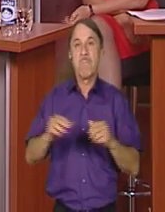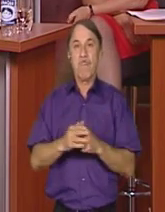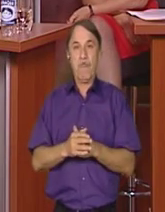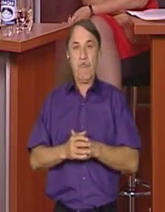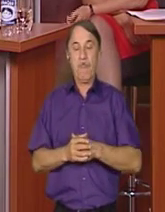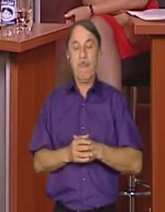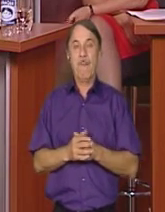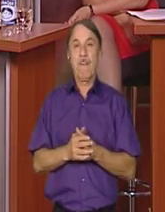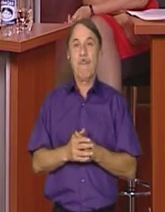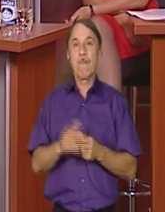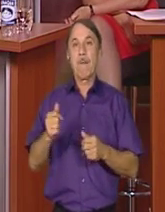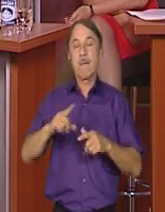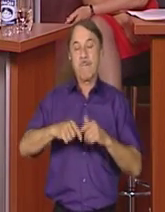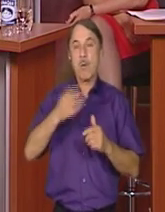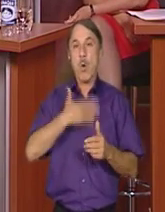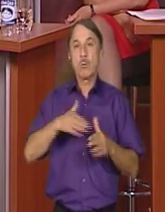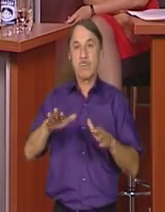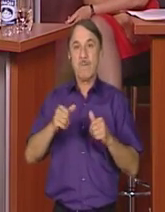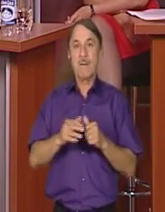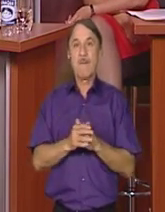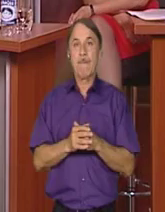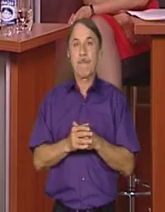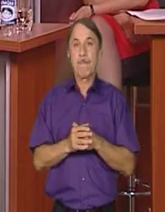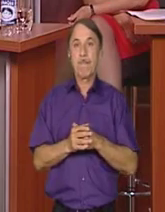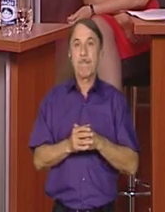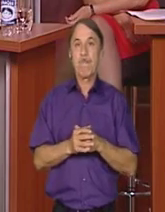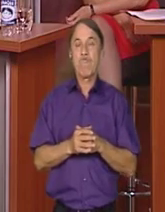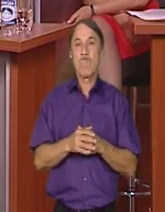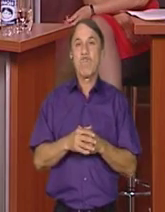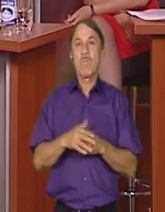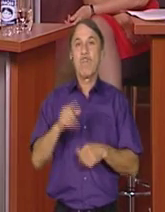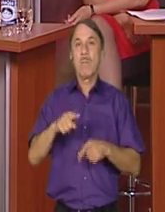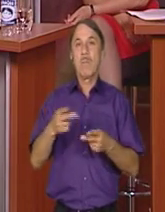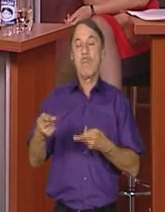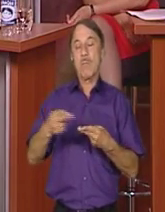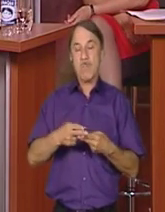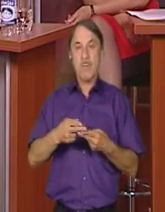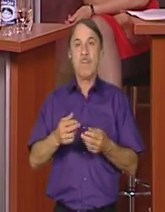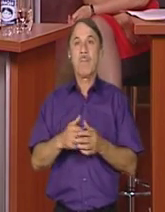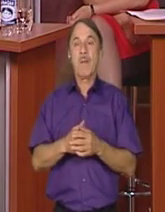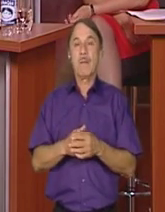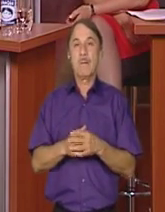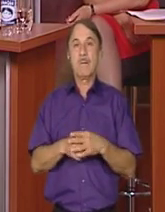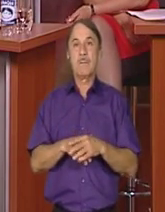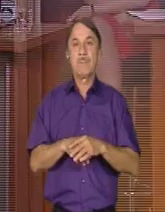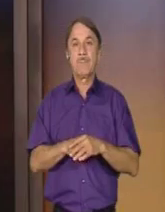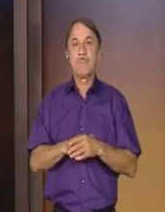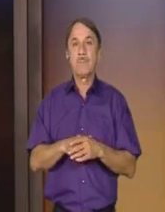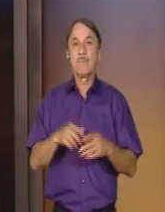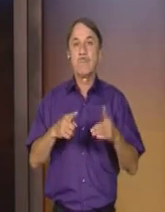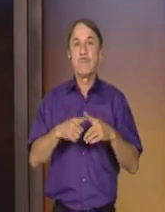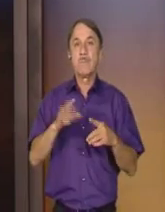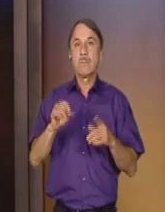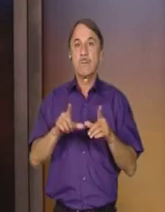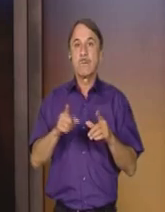Znao sam roditelje, znam u sestru Dušicu koja je direktor biblioteke u Novom Kneževcu. Kod bata je sve na novi. On je rođen u Novom